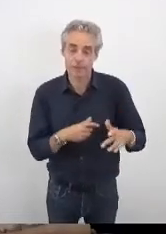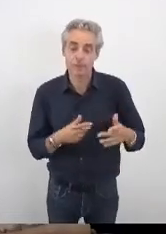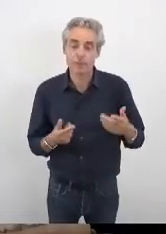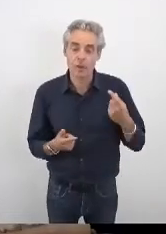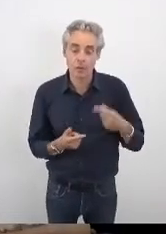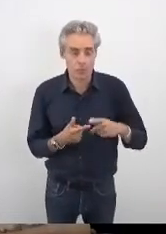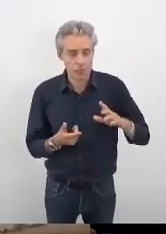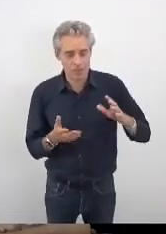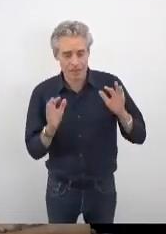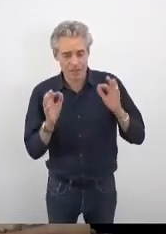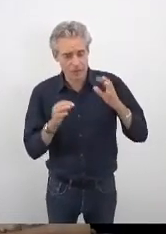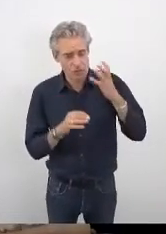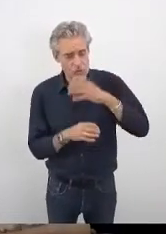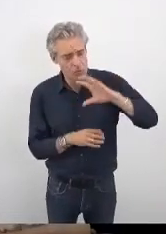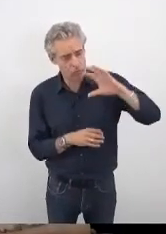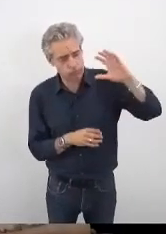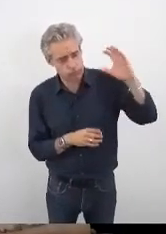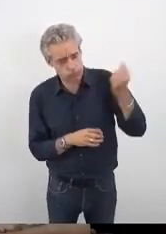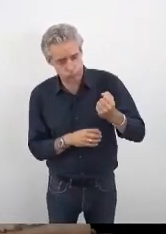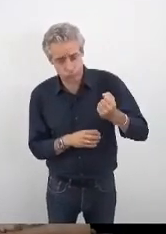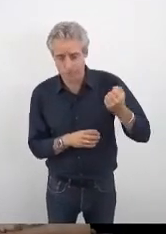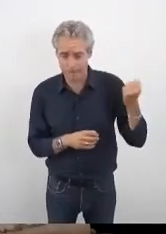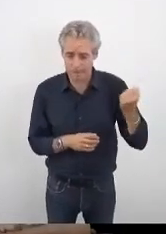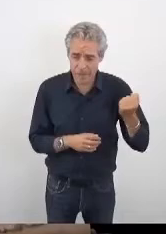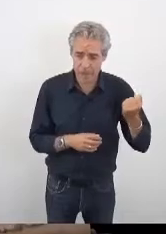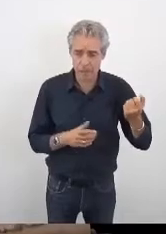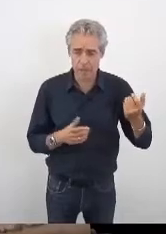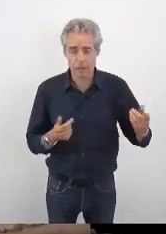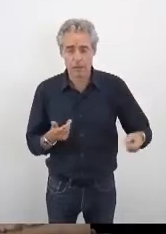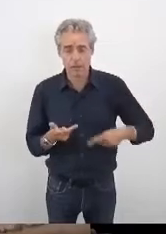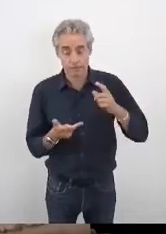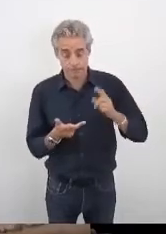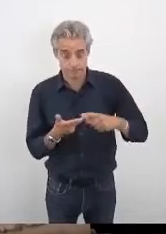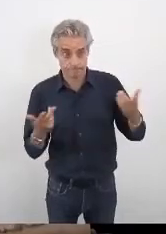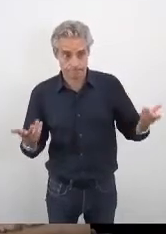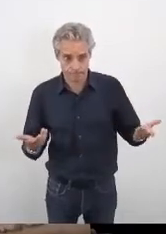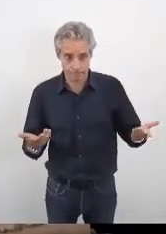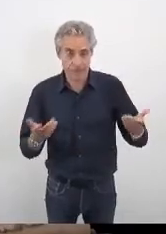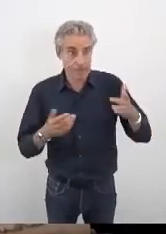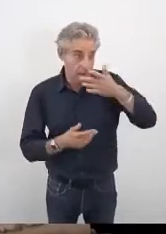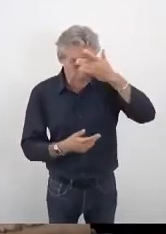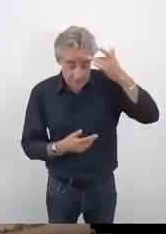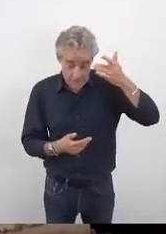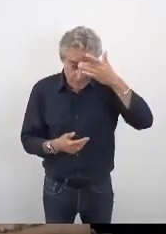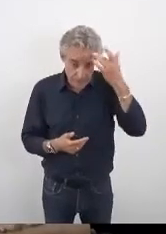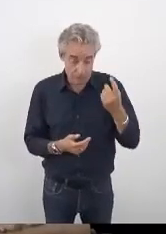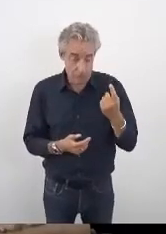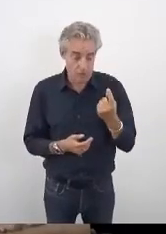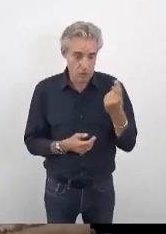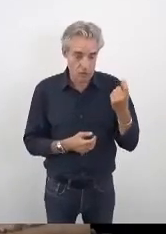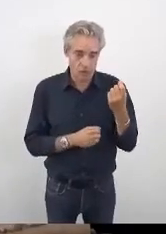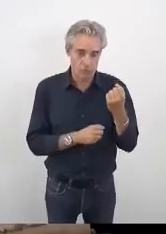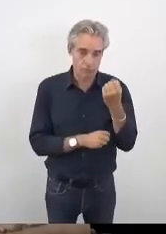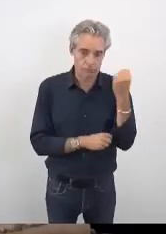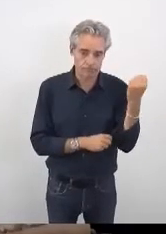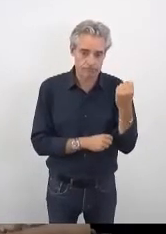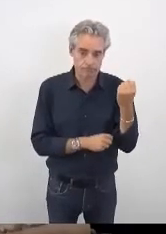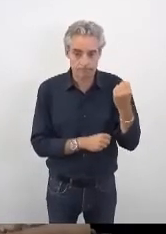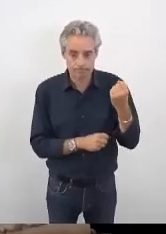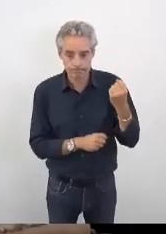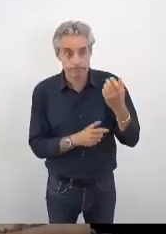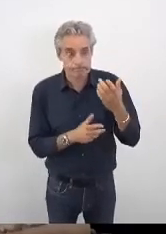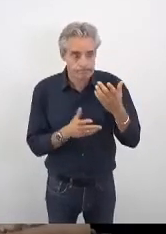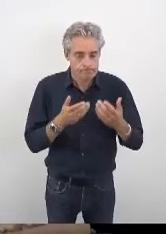la canicule qui les met particulièrement en difficulté, compte tenu du fait que c'est l'été, et qu'on sait que l'été il y a moins de monde en